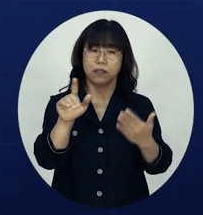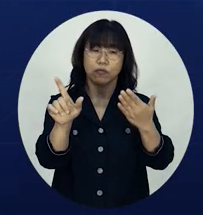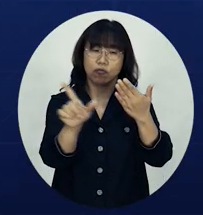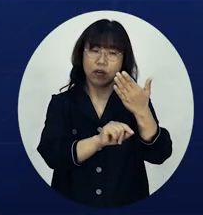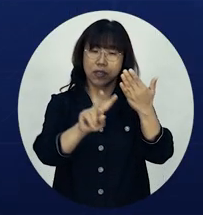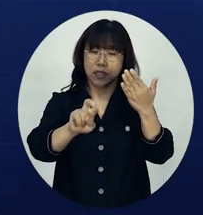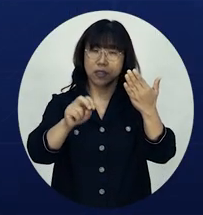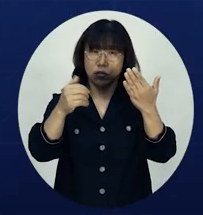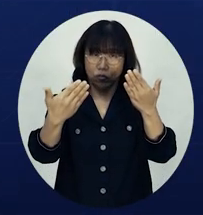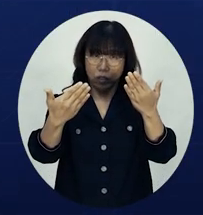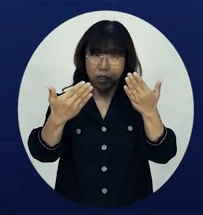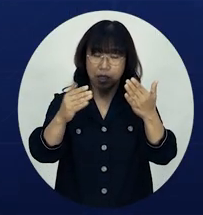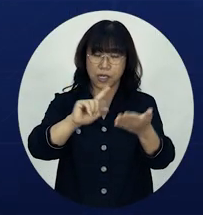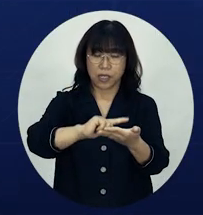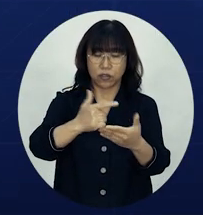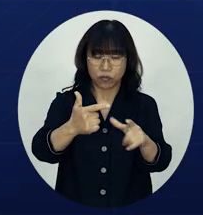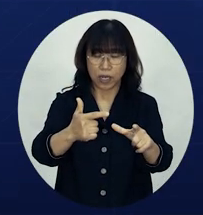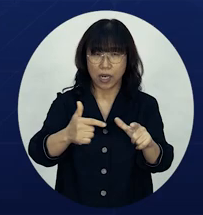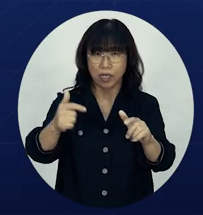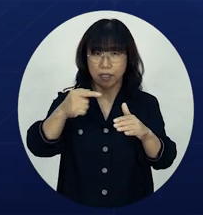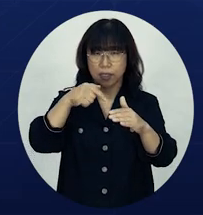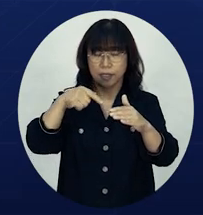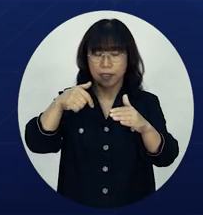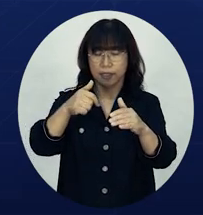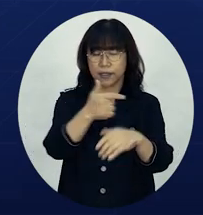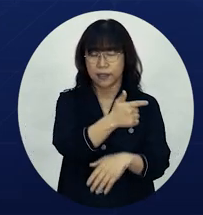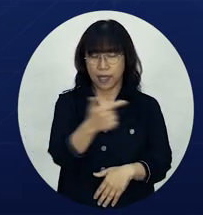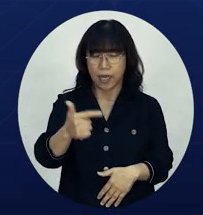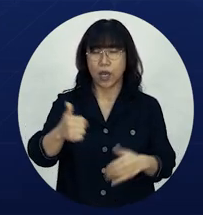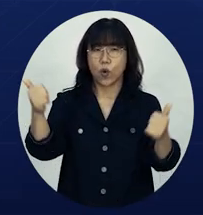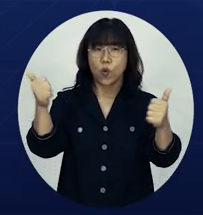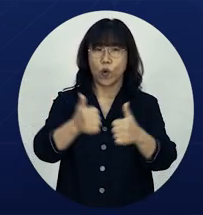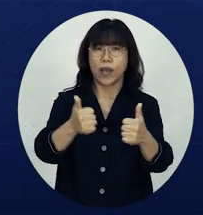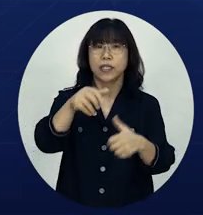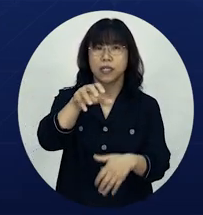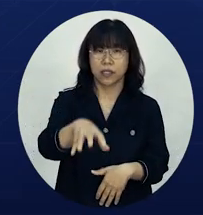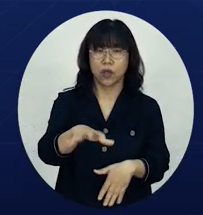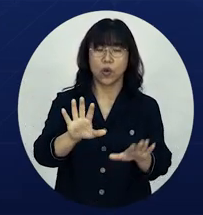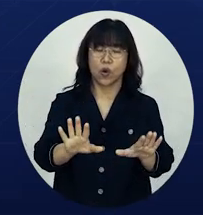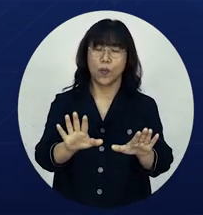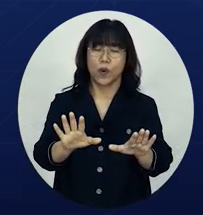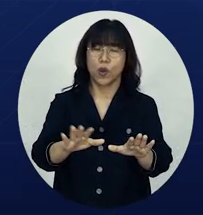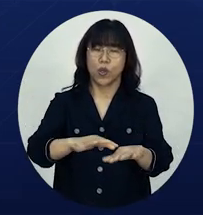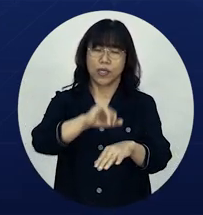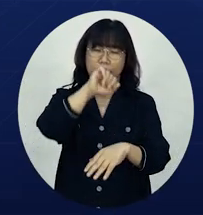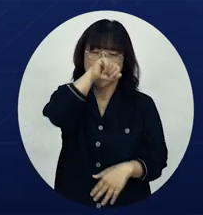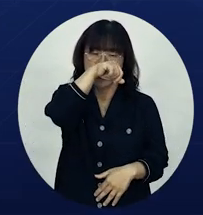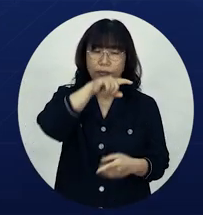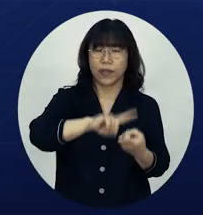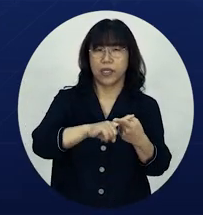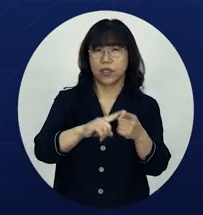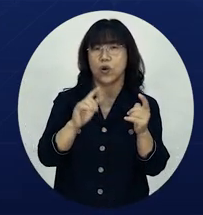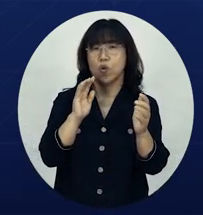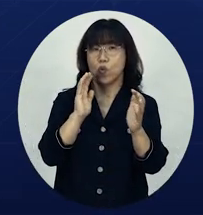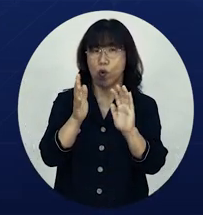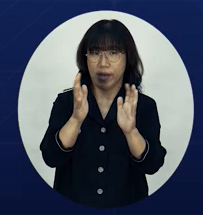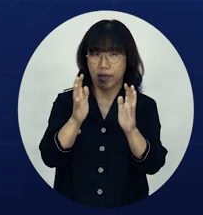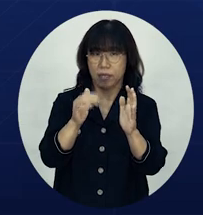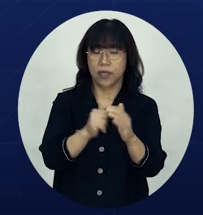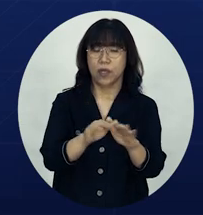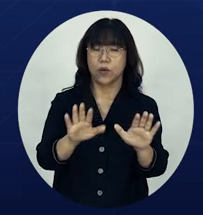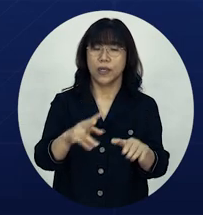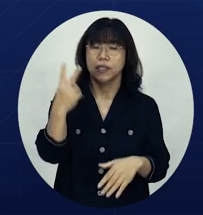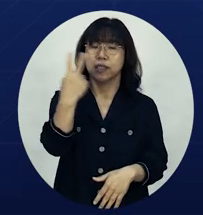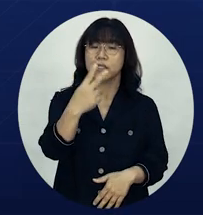지난 29일 강서 구청 대회의실에서 2022년 주민참여예산 위원회 전체 베이가 열렸습니다 이날